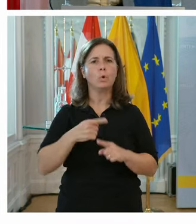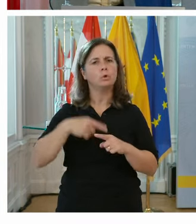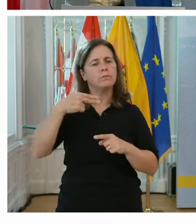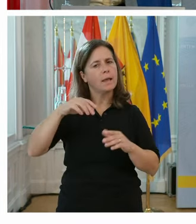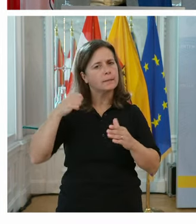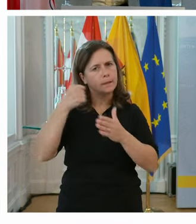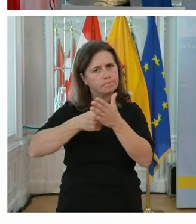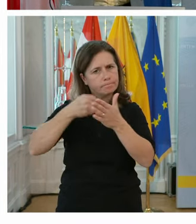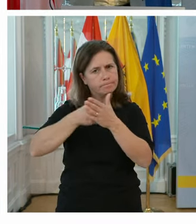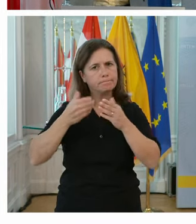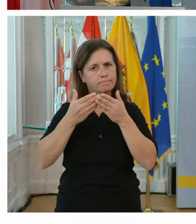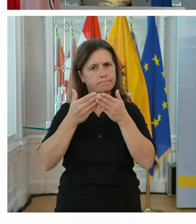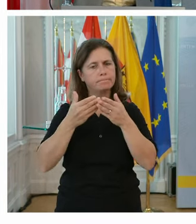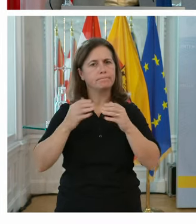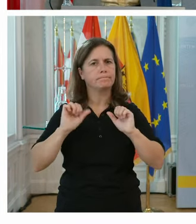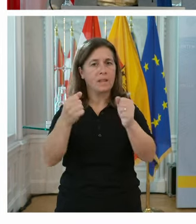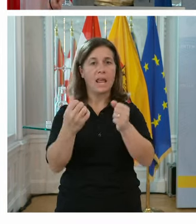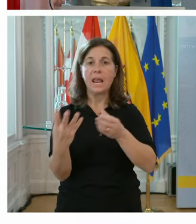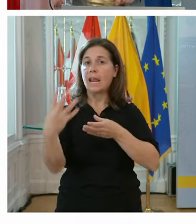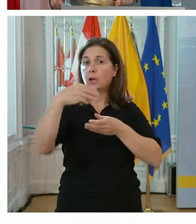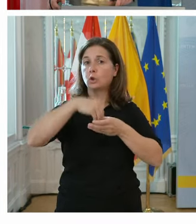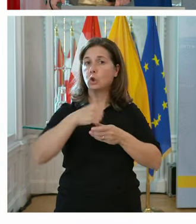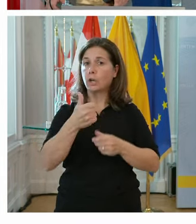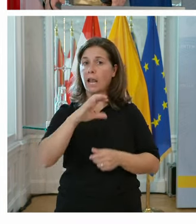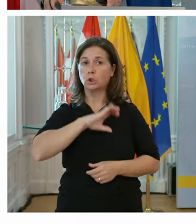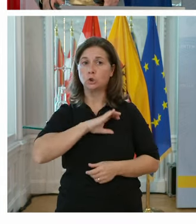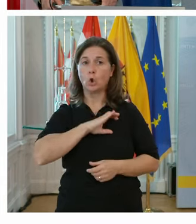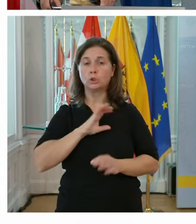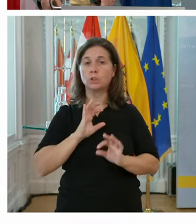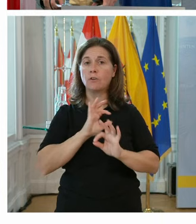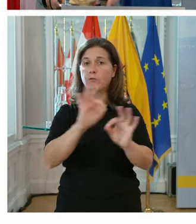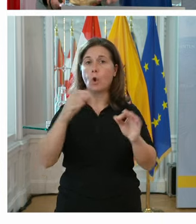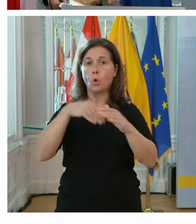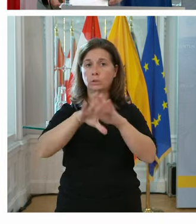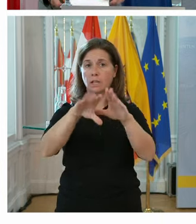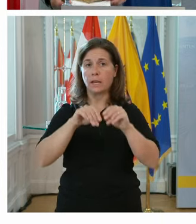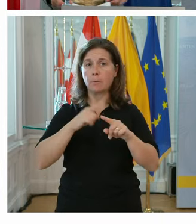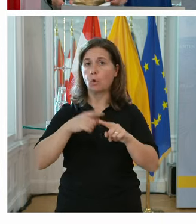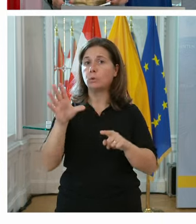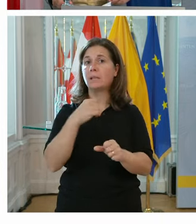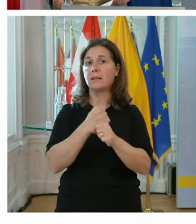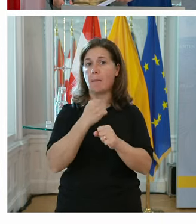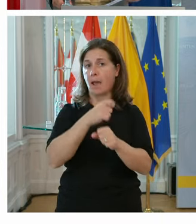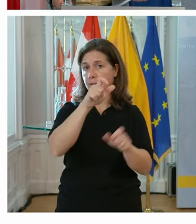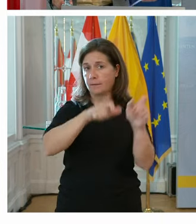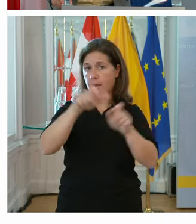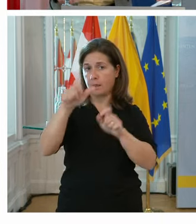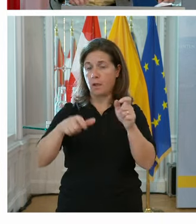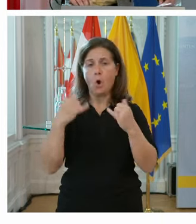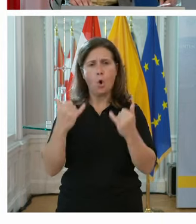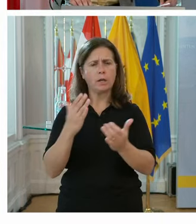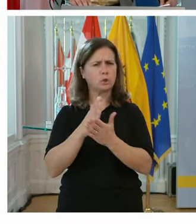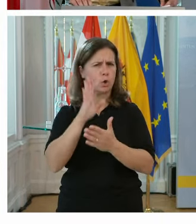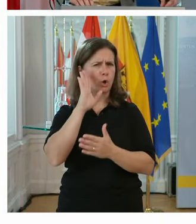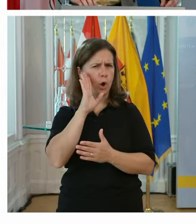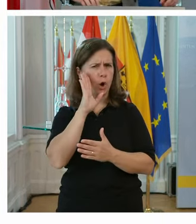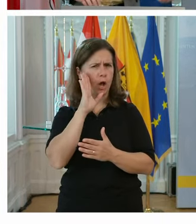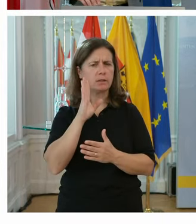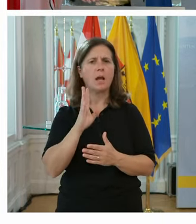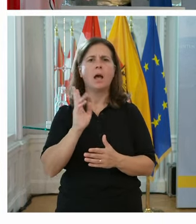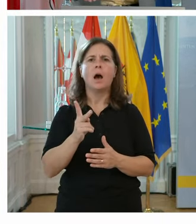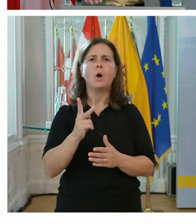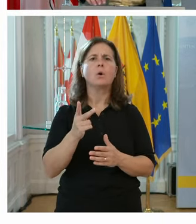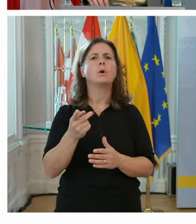weiterzutreiben. Inklusion gilt als Chance für Unternehmer und Mitarbeitende, das haben wir heute eh schon gehört, es verändert sich